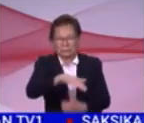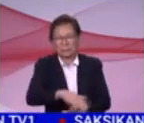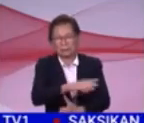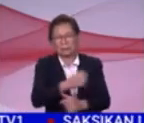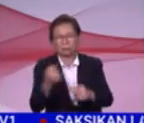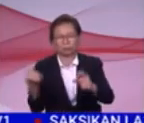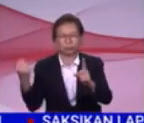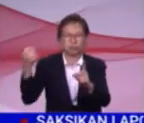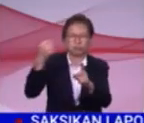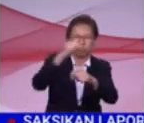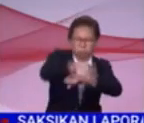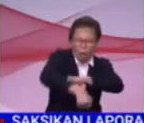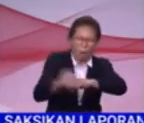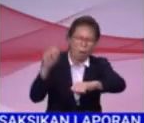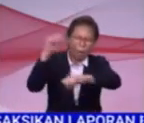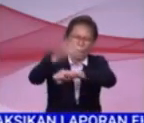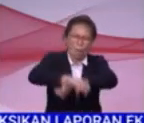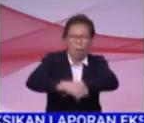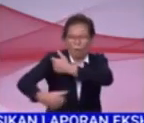sedang diserang hebat